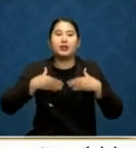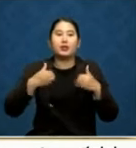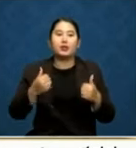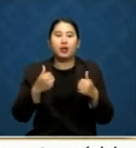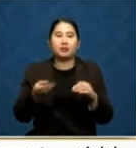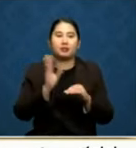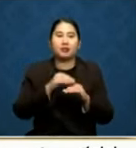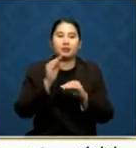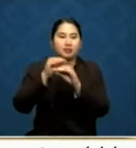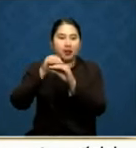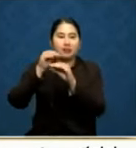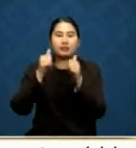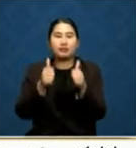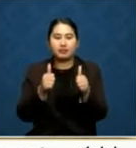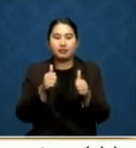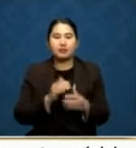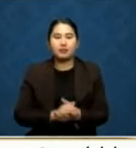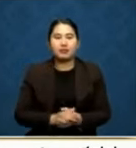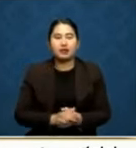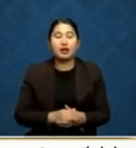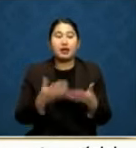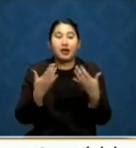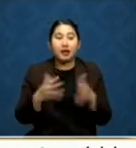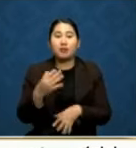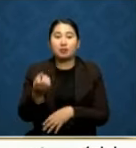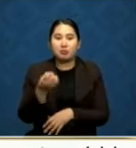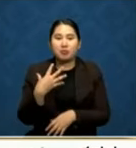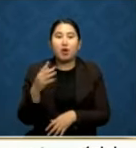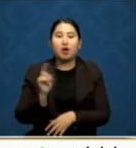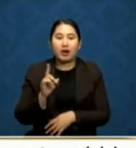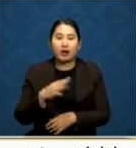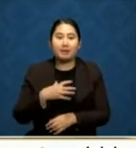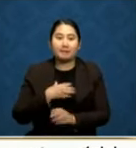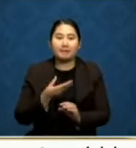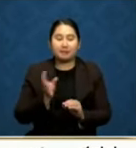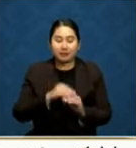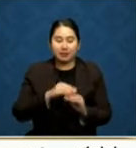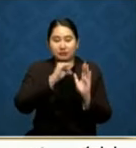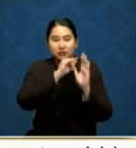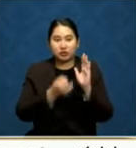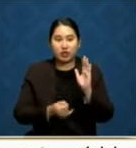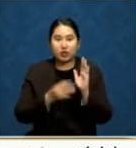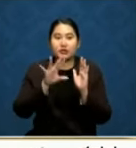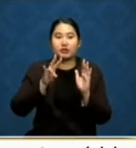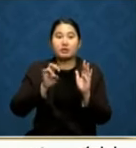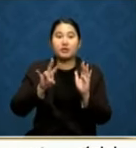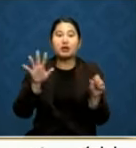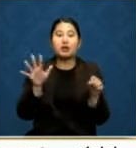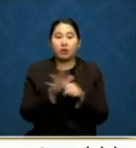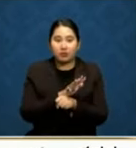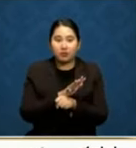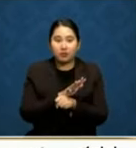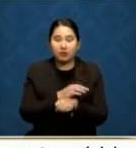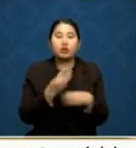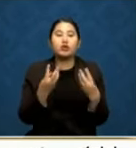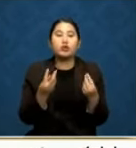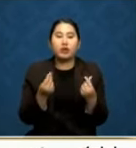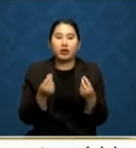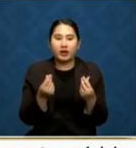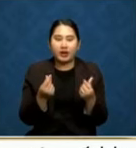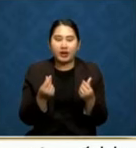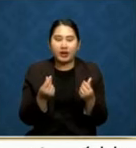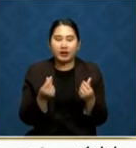ตัวเลขข้าวกระโดดมากเลยแล้วทานบอกอีกว่าจะเพิ่มให้ครบ 77 จัหวัดตัวเลข